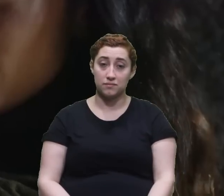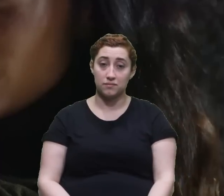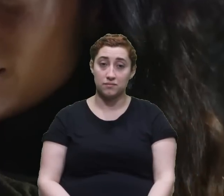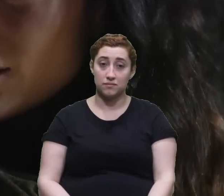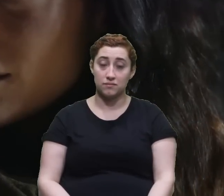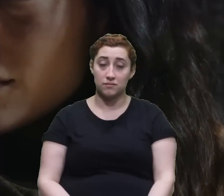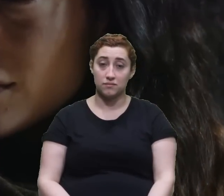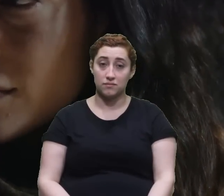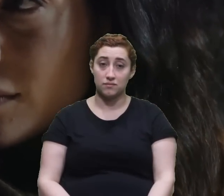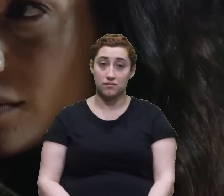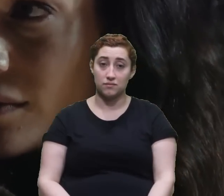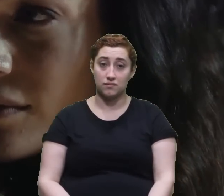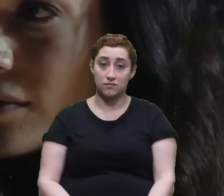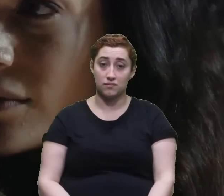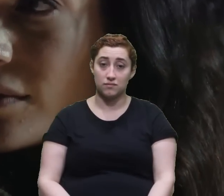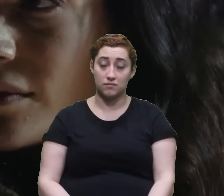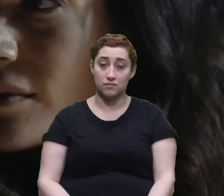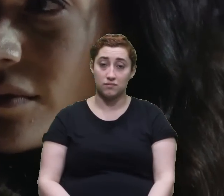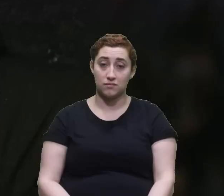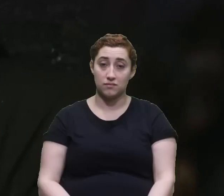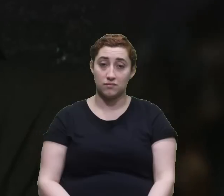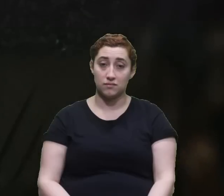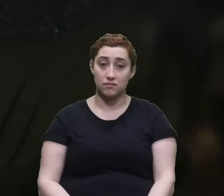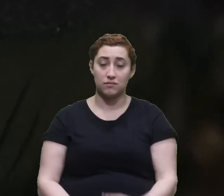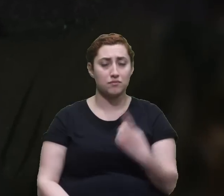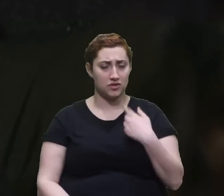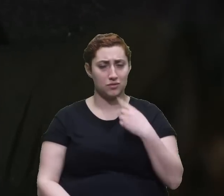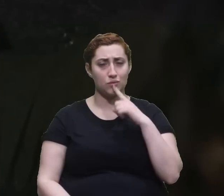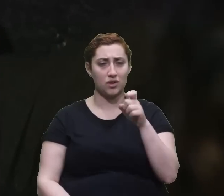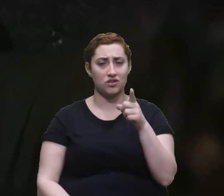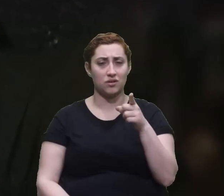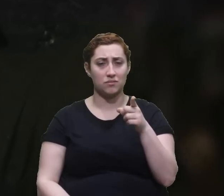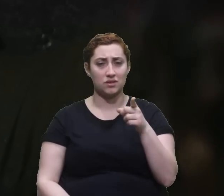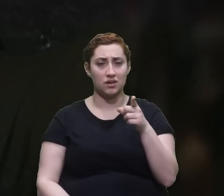Fethi elini Farah'ın arkasındaki duvara yasladı. Bir şey soracağım sana.